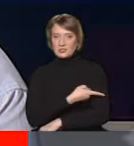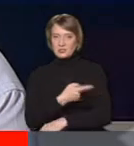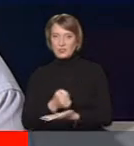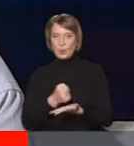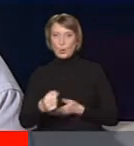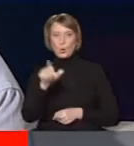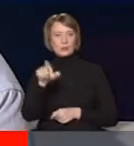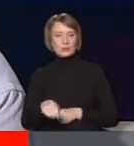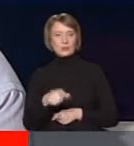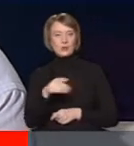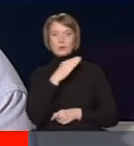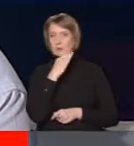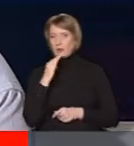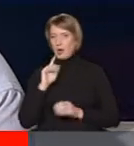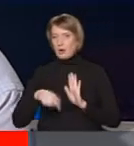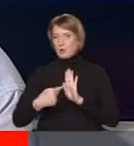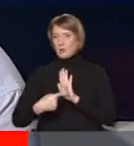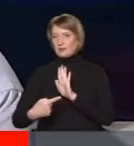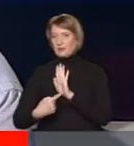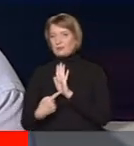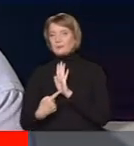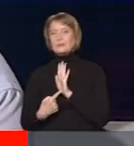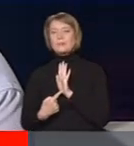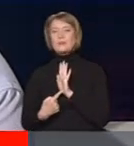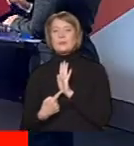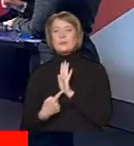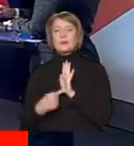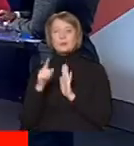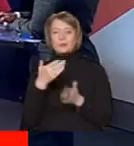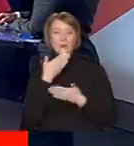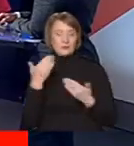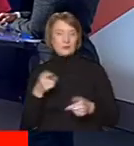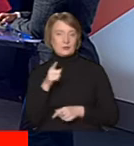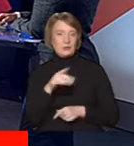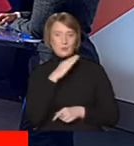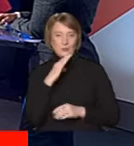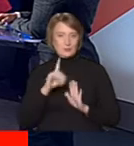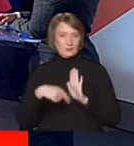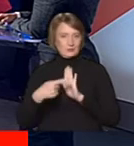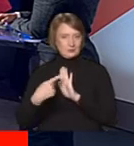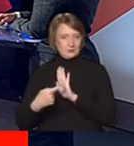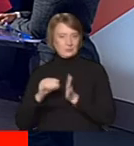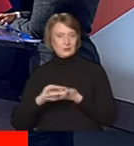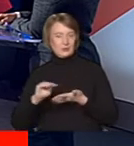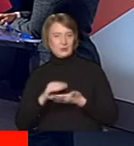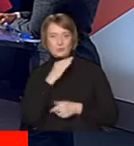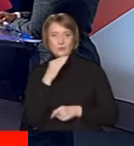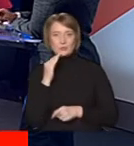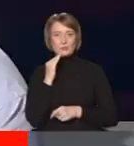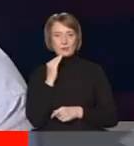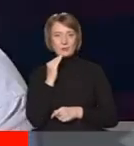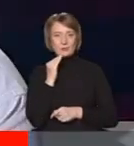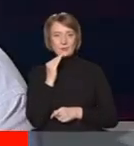почну. Ви задали різних питань. Тоді послю... Одне, фактично. Ні. От ви, наприклад, останнє. Ви ж як колишній журналіст і власник відповідного медіапоталу,